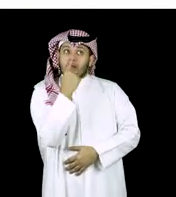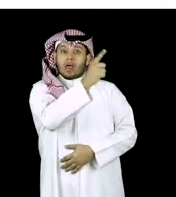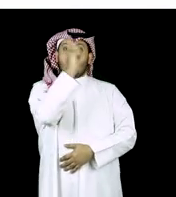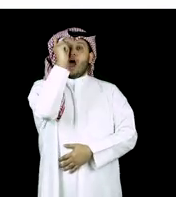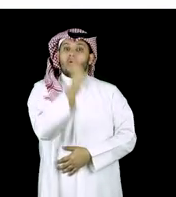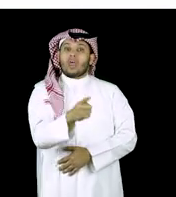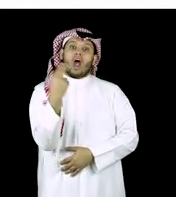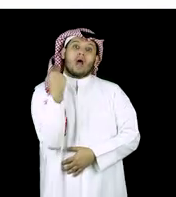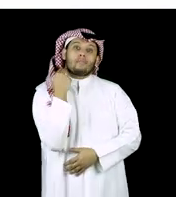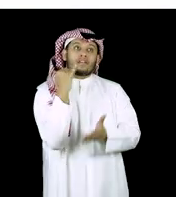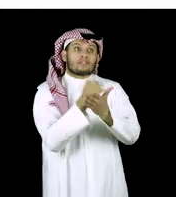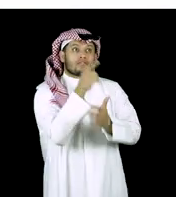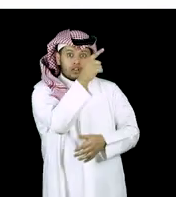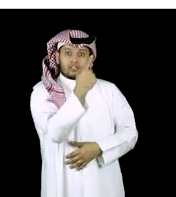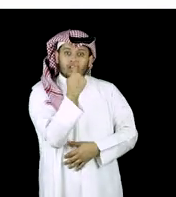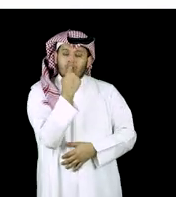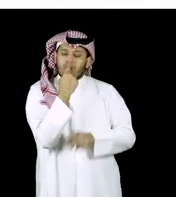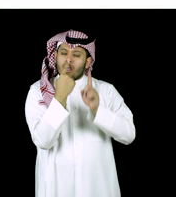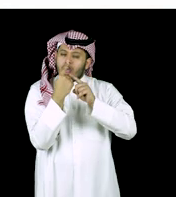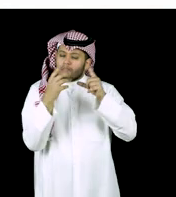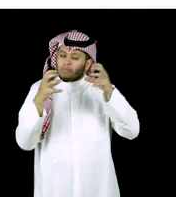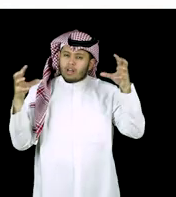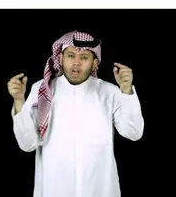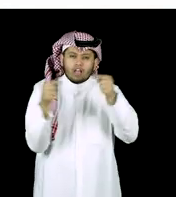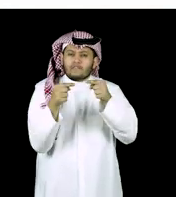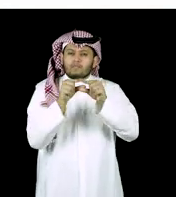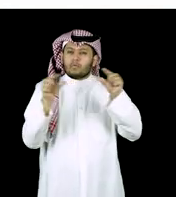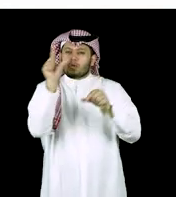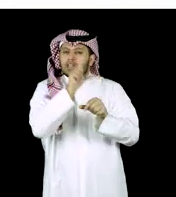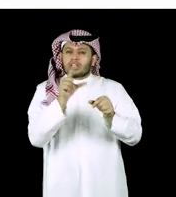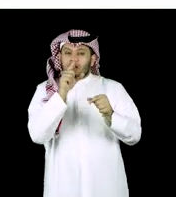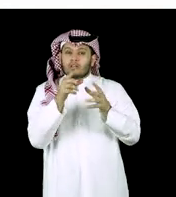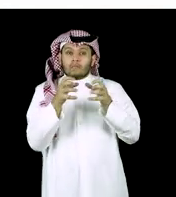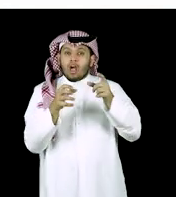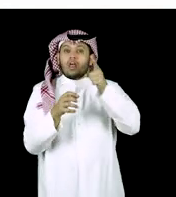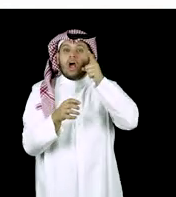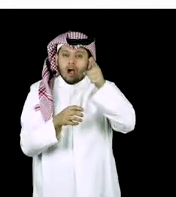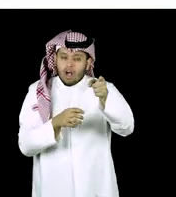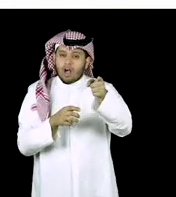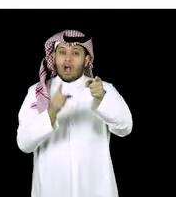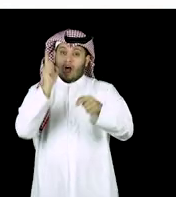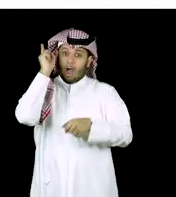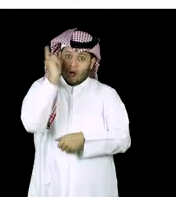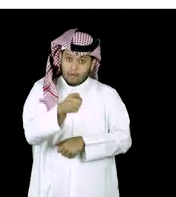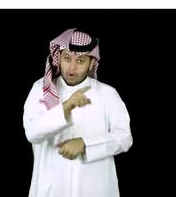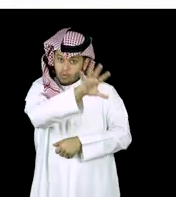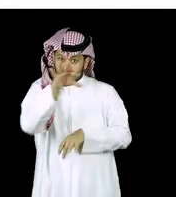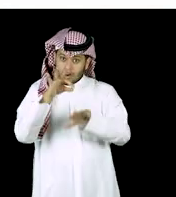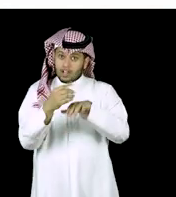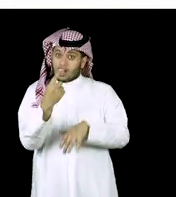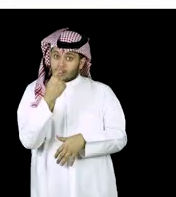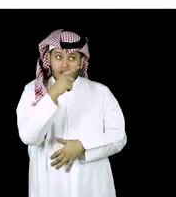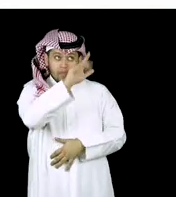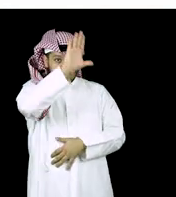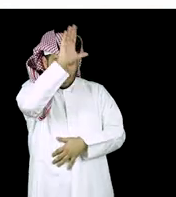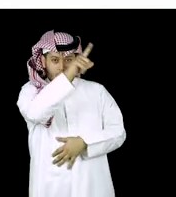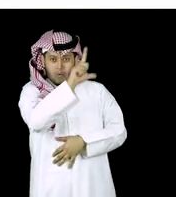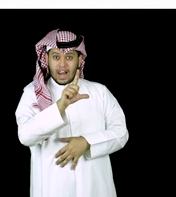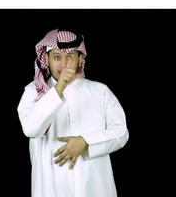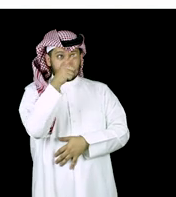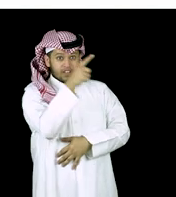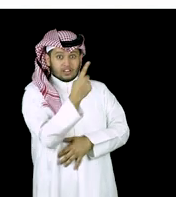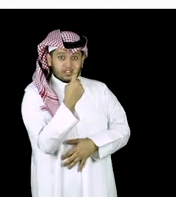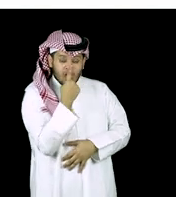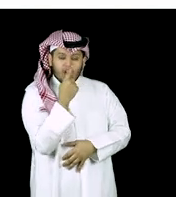الأمر منكم. ووجه الدلالة في الآية أن الأمر بطاعة ولي الأمر يقتضي